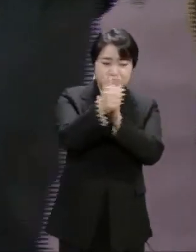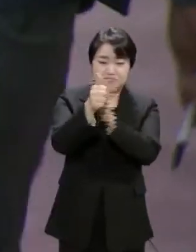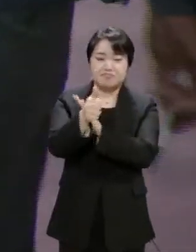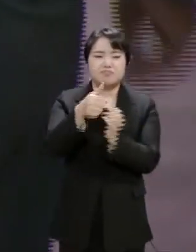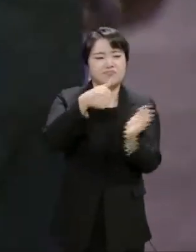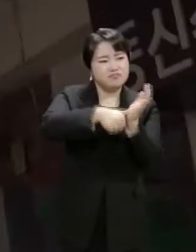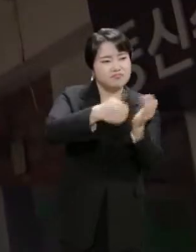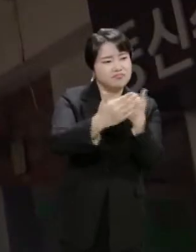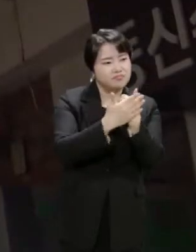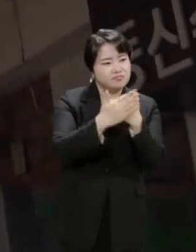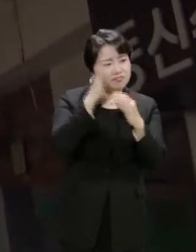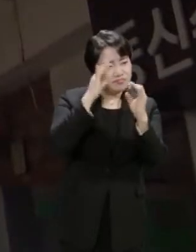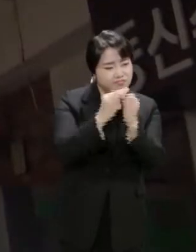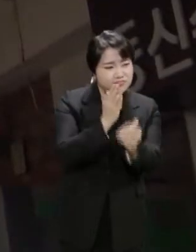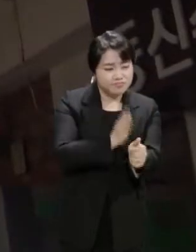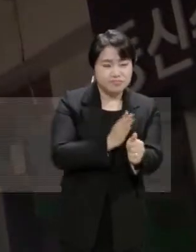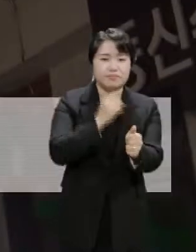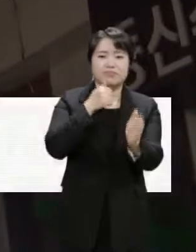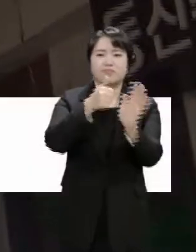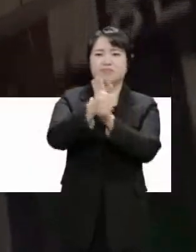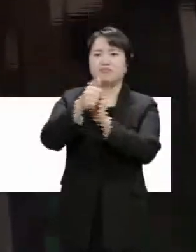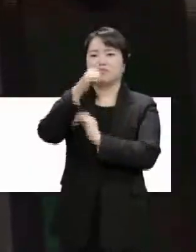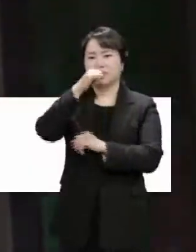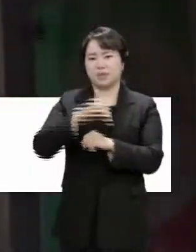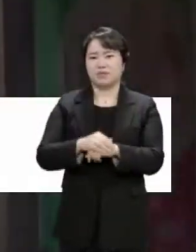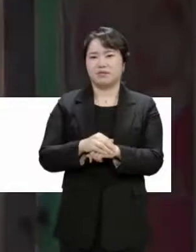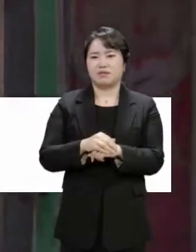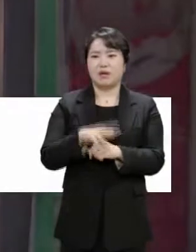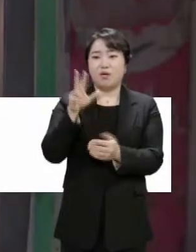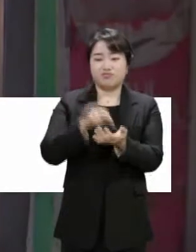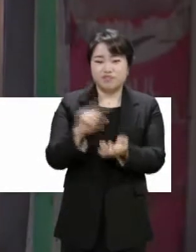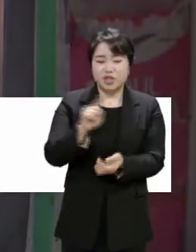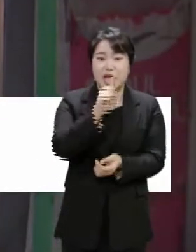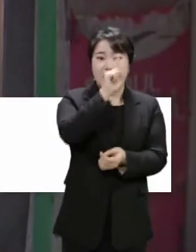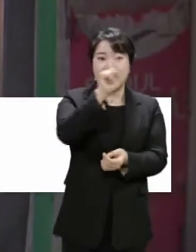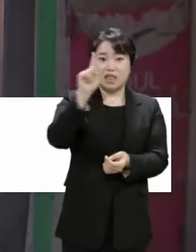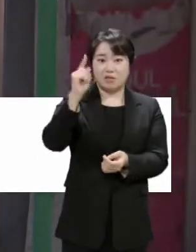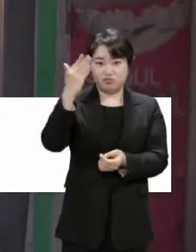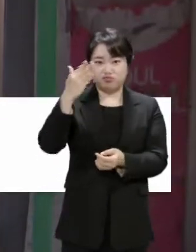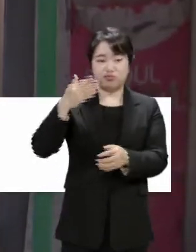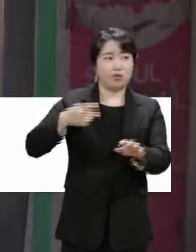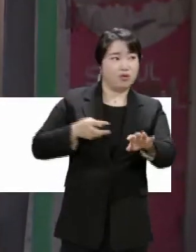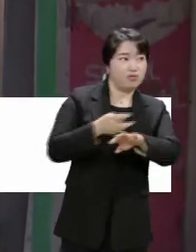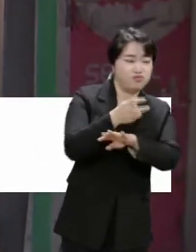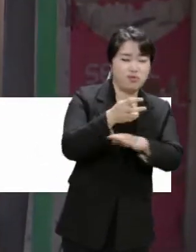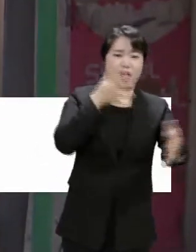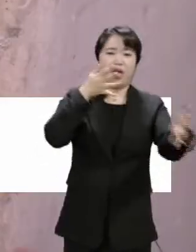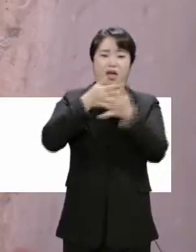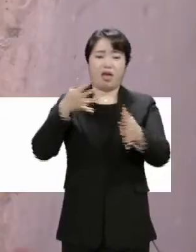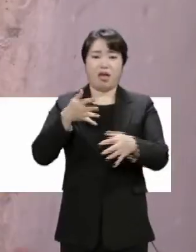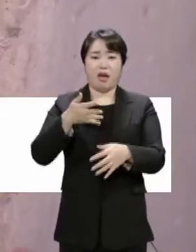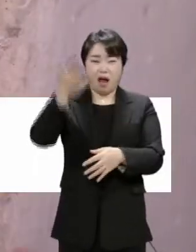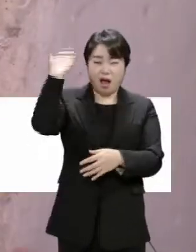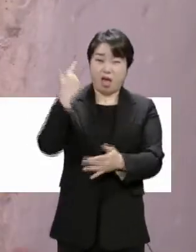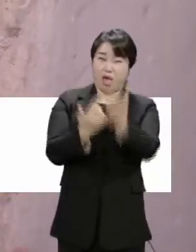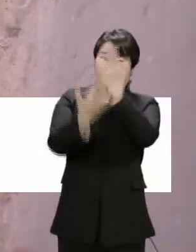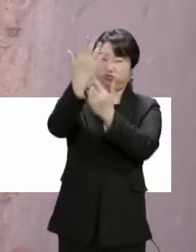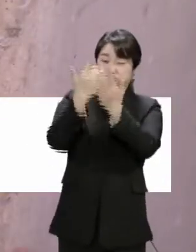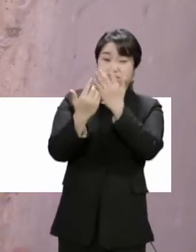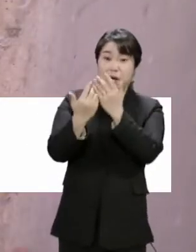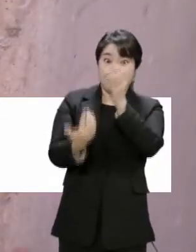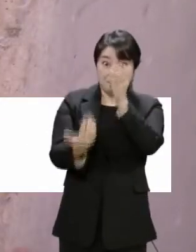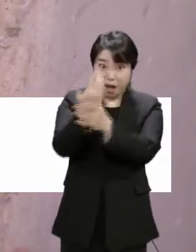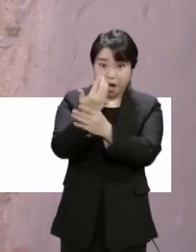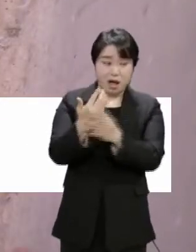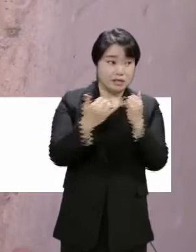합니다. 근데 소방차가 진입이 안 돼. 불이 나가지고 주민들이 끄지 못한